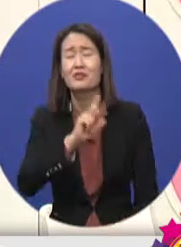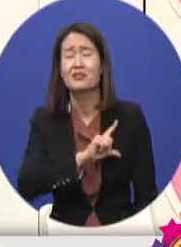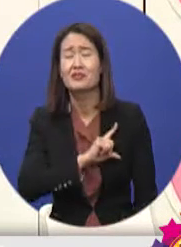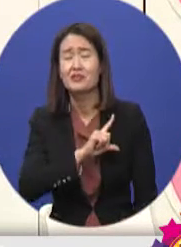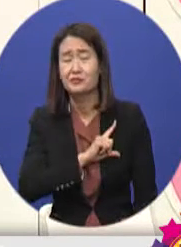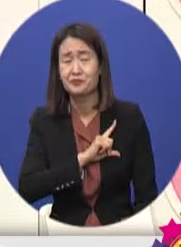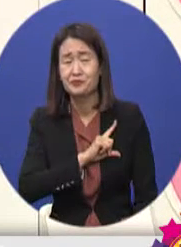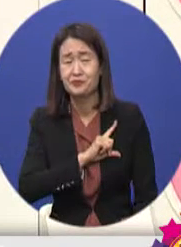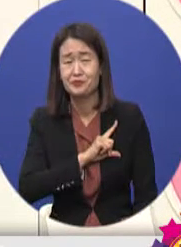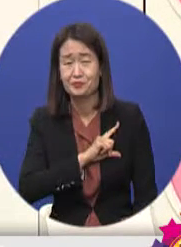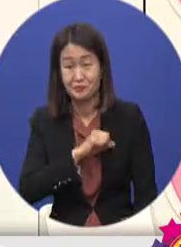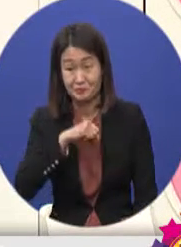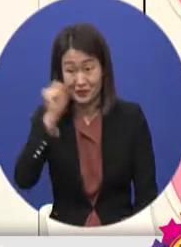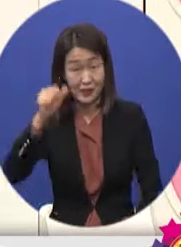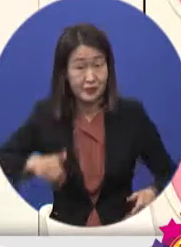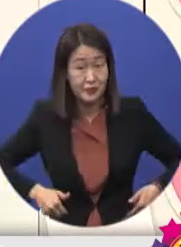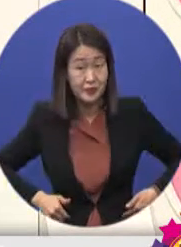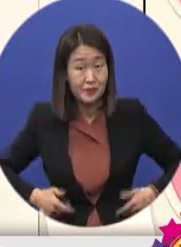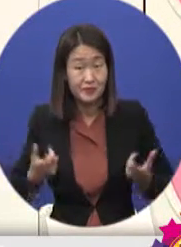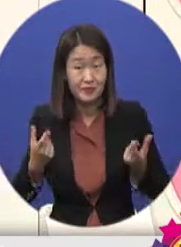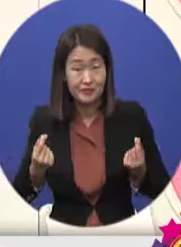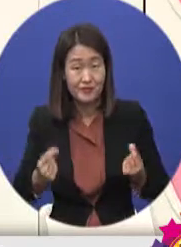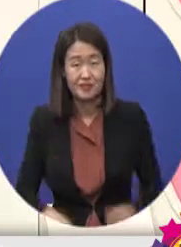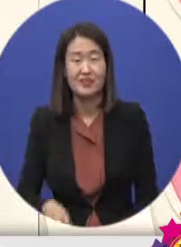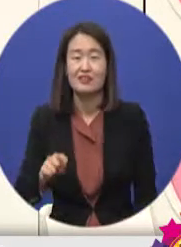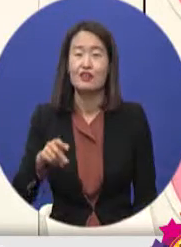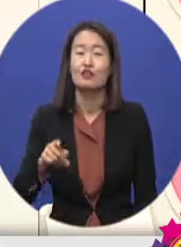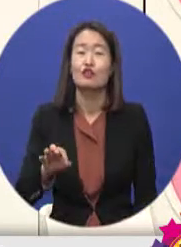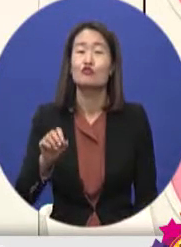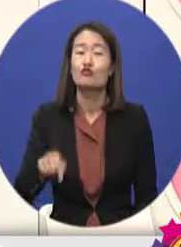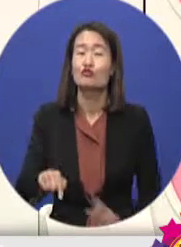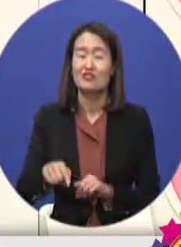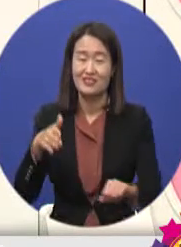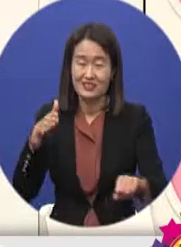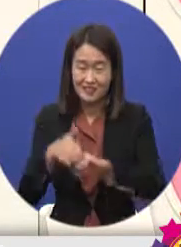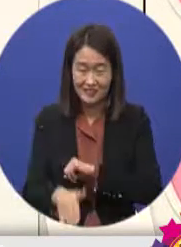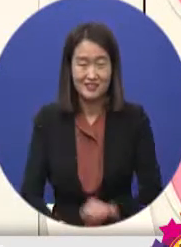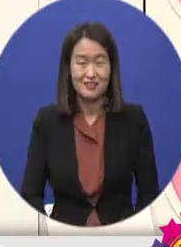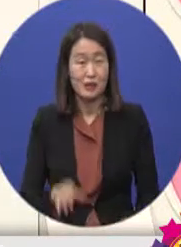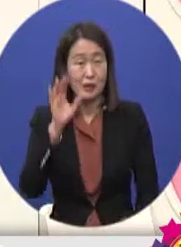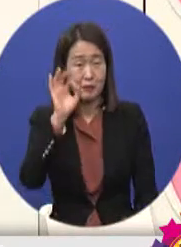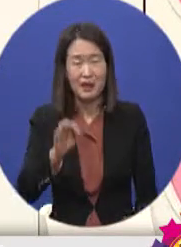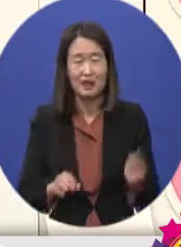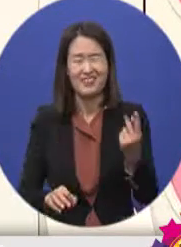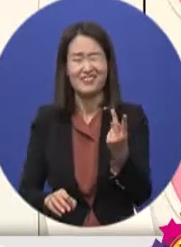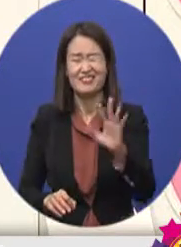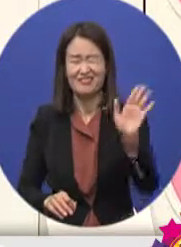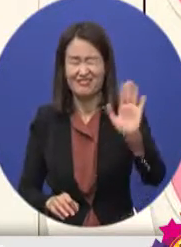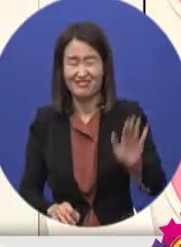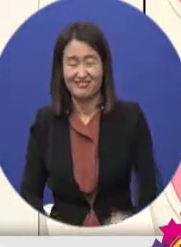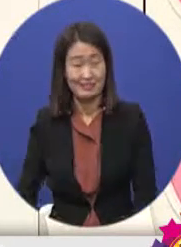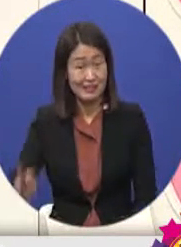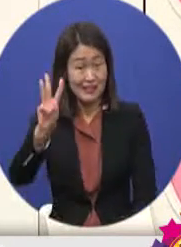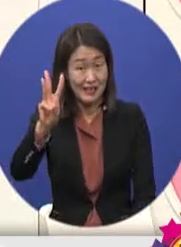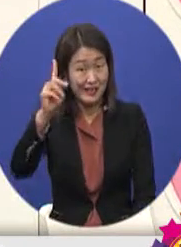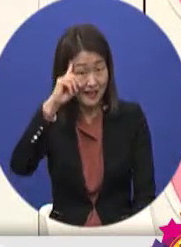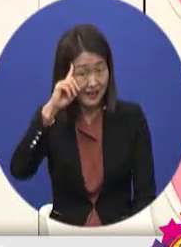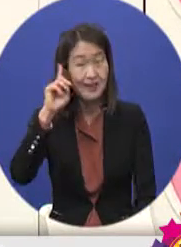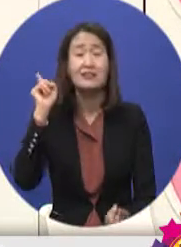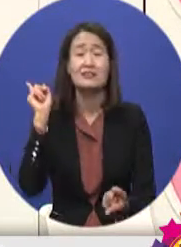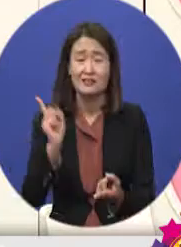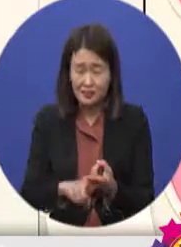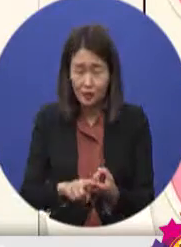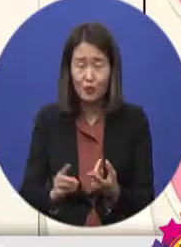제목을 맞추는 거예요. 자, 서정호 씨 버전으로 가겠습니다. 문제가 3번이다 싶으면 3번을